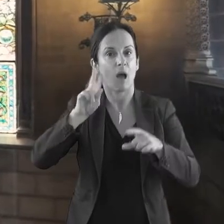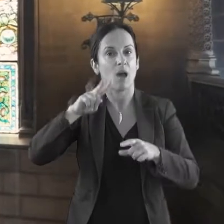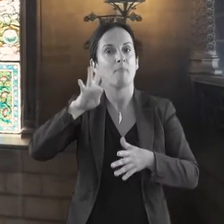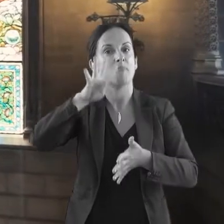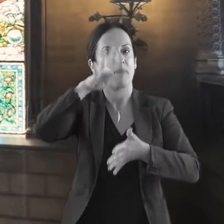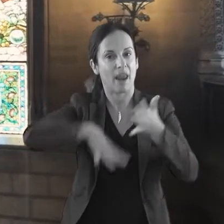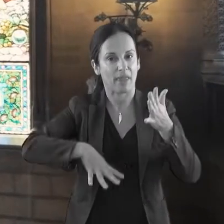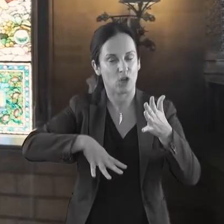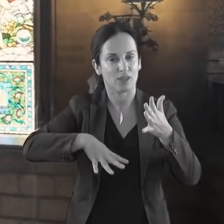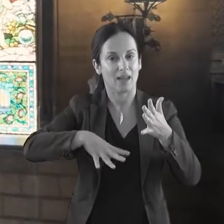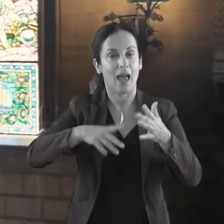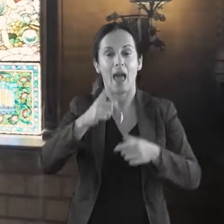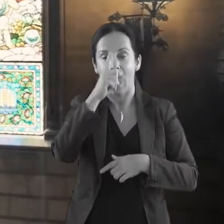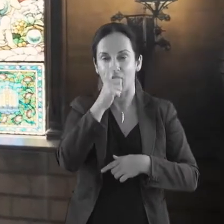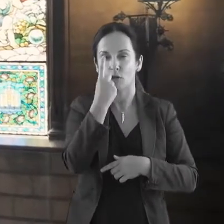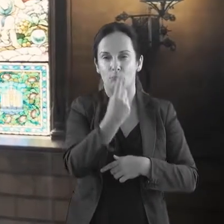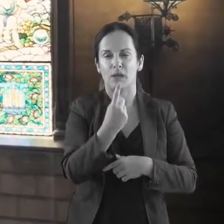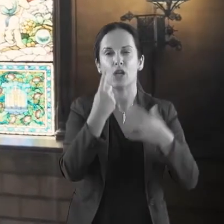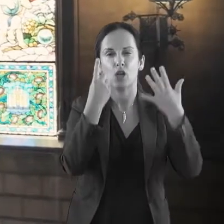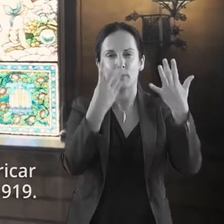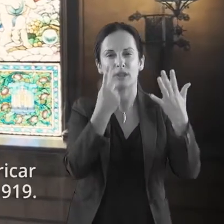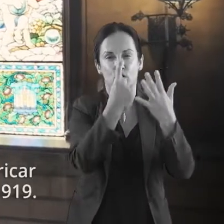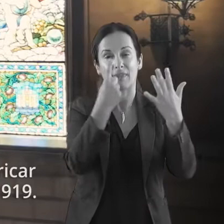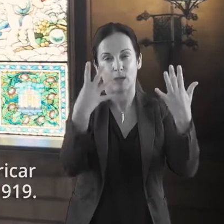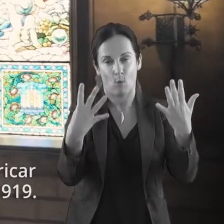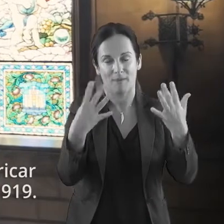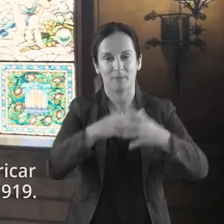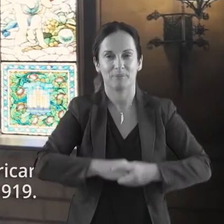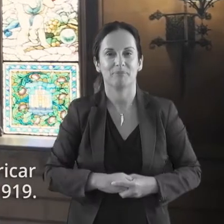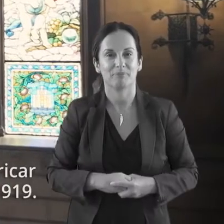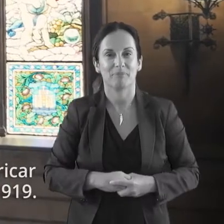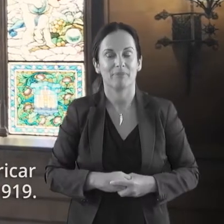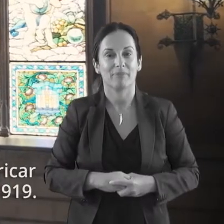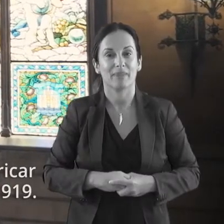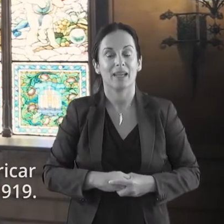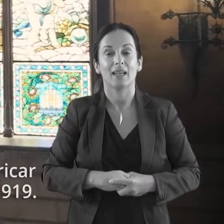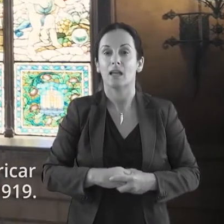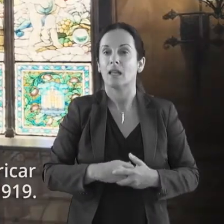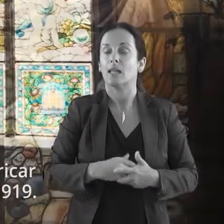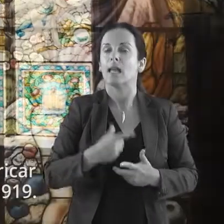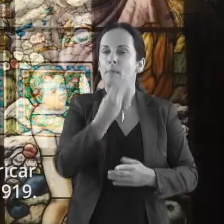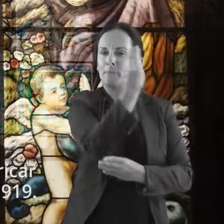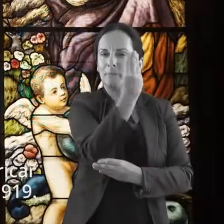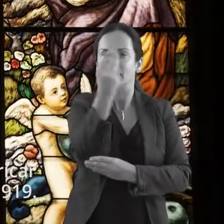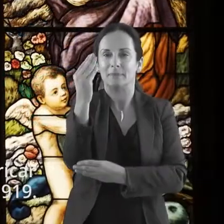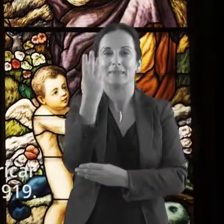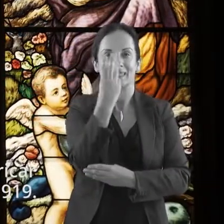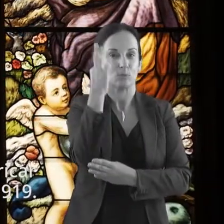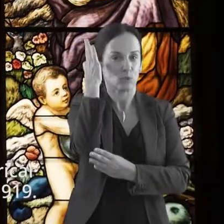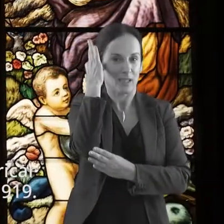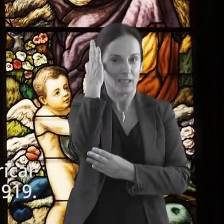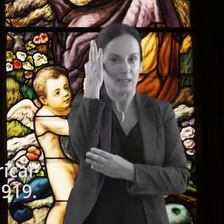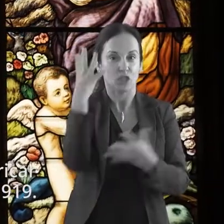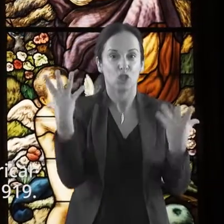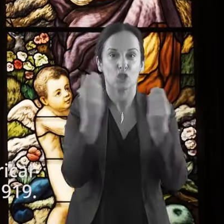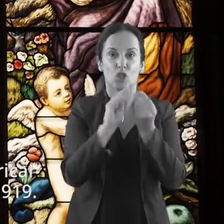ogival i es divideix en tres llancetes. El disseny és del pintor Faust Morell i la va fabricar l'empresa barcelonina